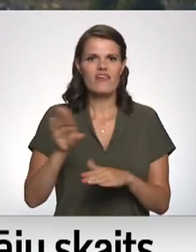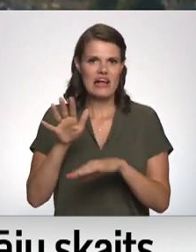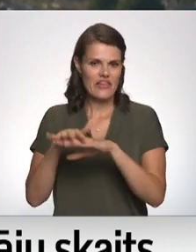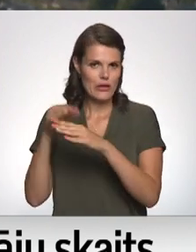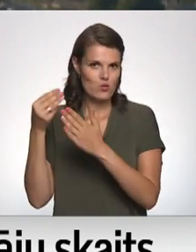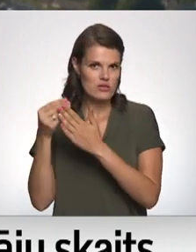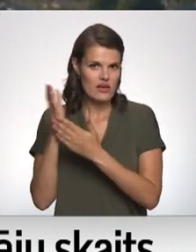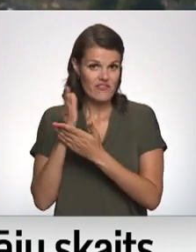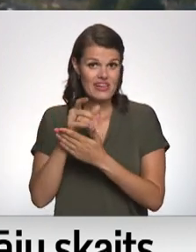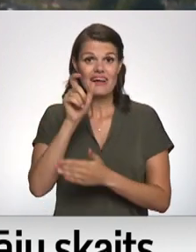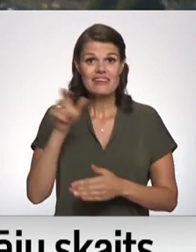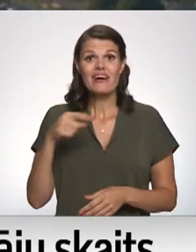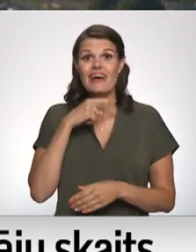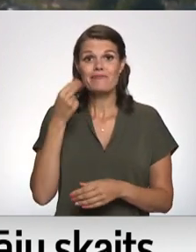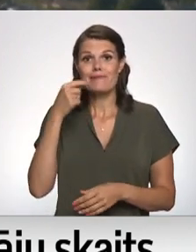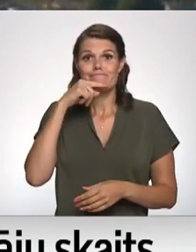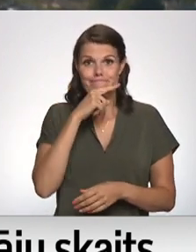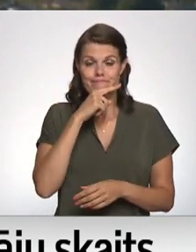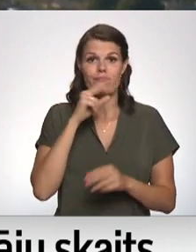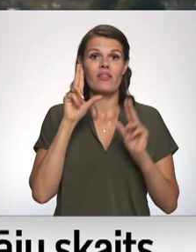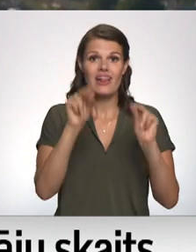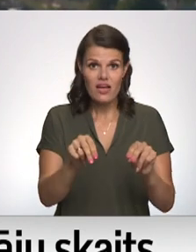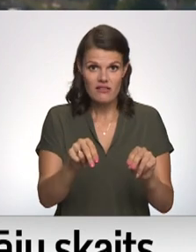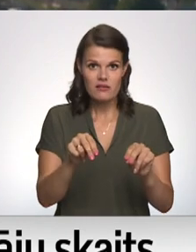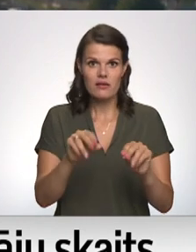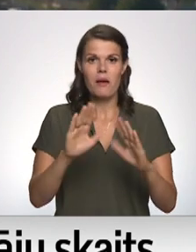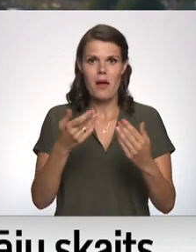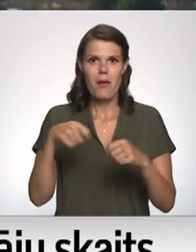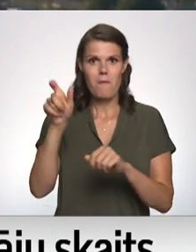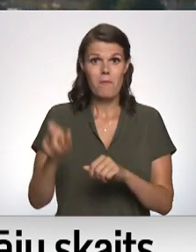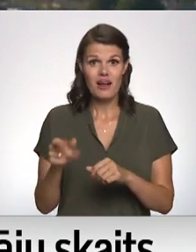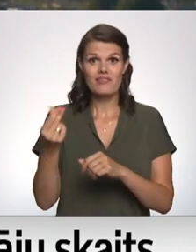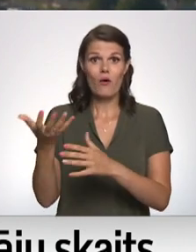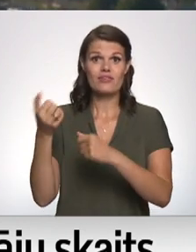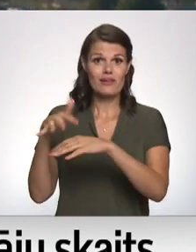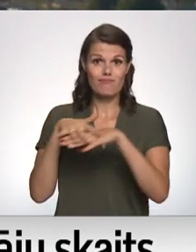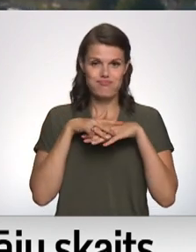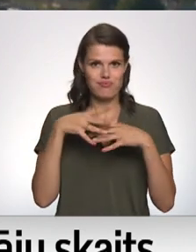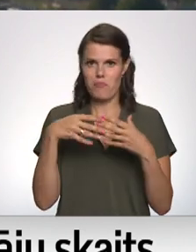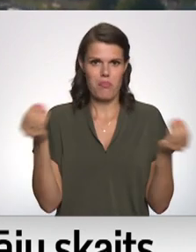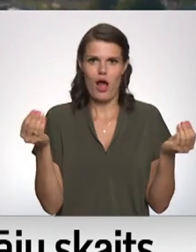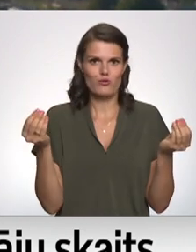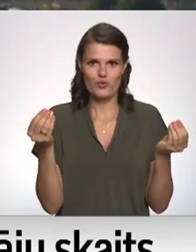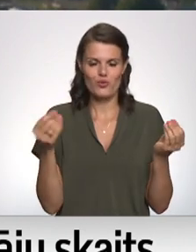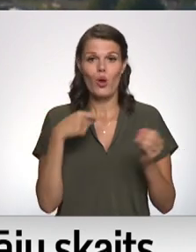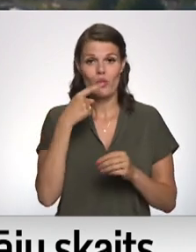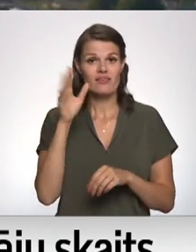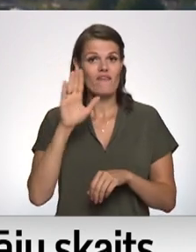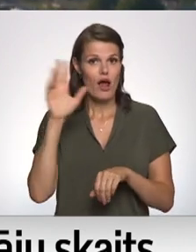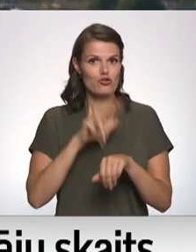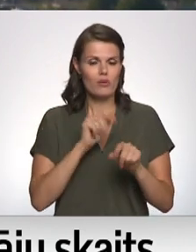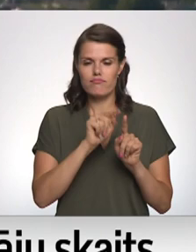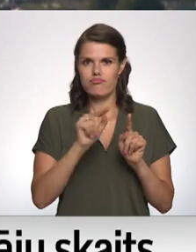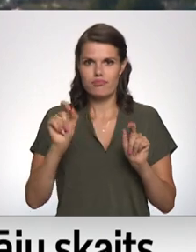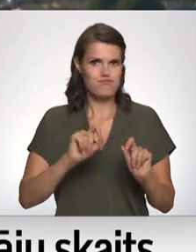Vēloties ietaupīt, cilvēku uzķers uz šādiem piedāvājumiem, savukārt pārdevējs saņemot priekšapmaksu pazūd. Kā norāda valsts policijā, šādu